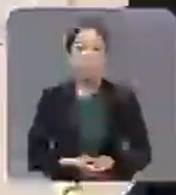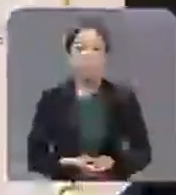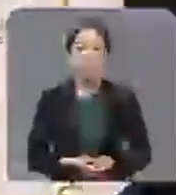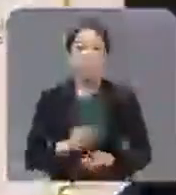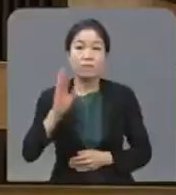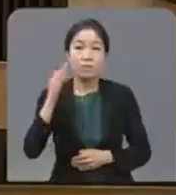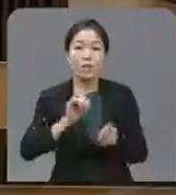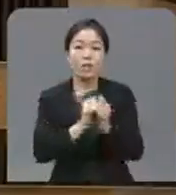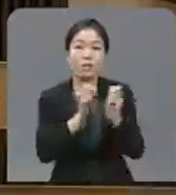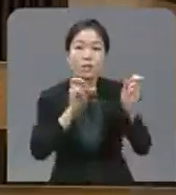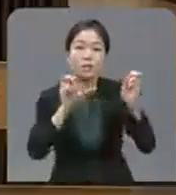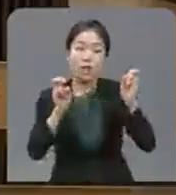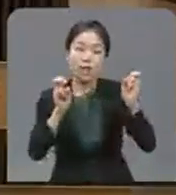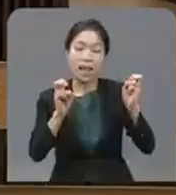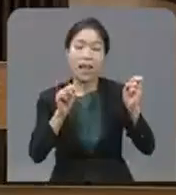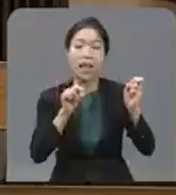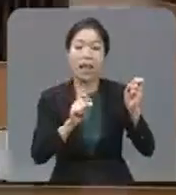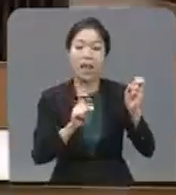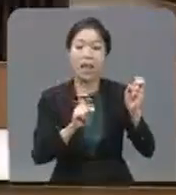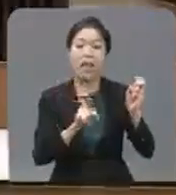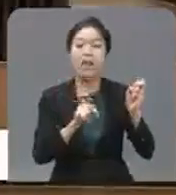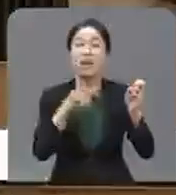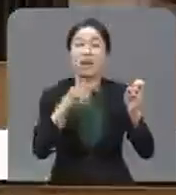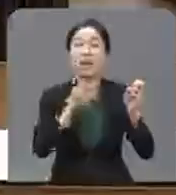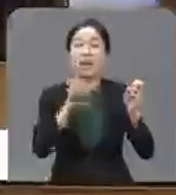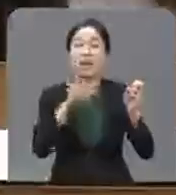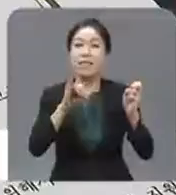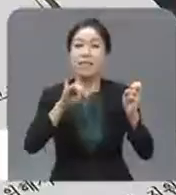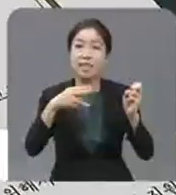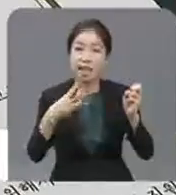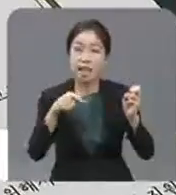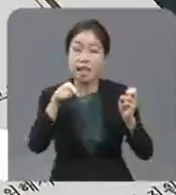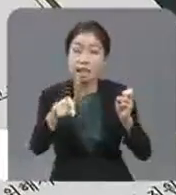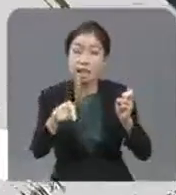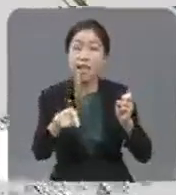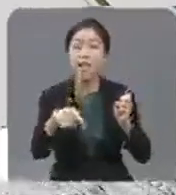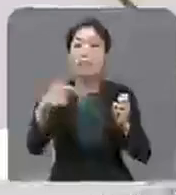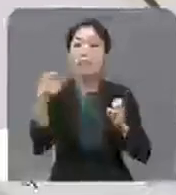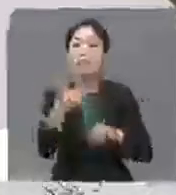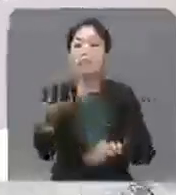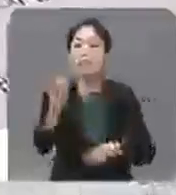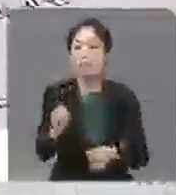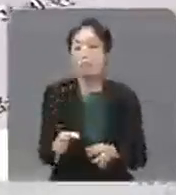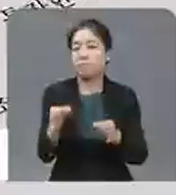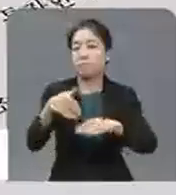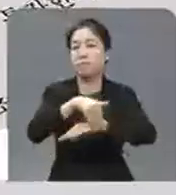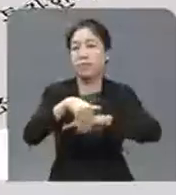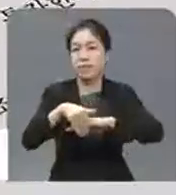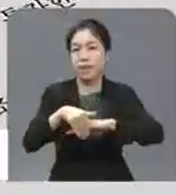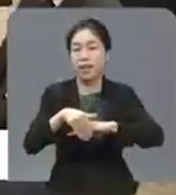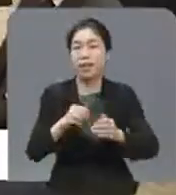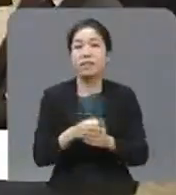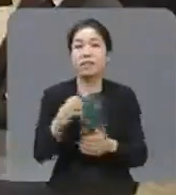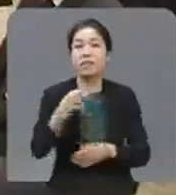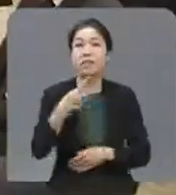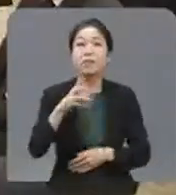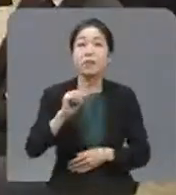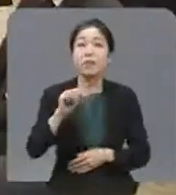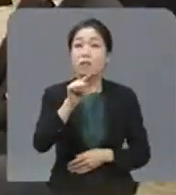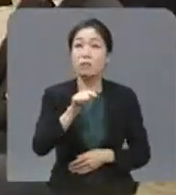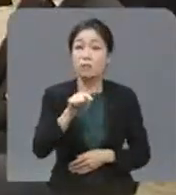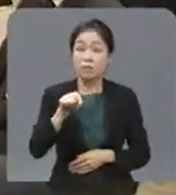최근 주식회사 이데일이 새만금의 6000억원을 투자하기로 했습니다 올 하반기에 산업단지 11만 제곱미터